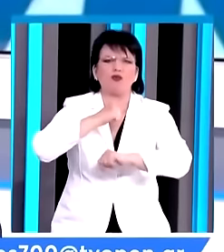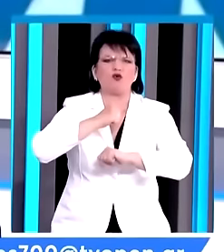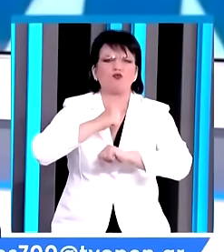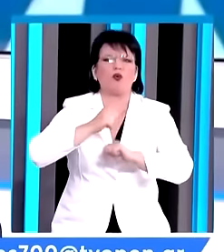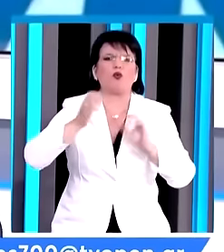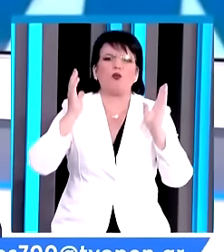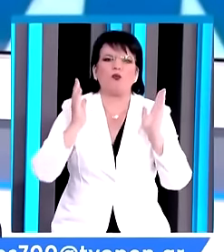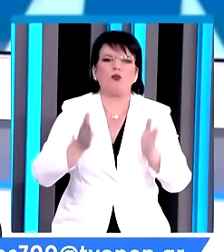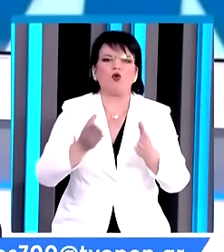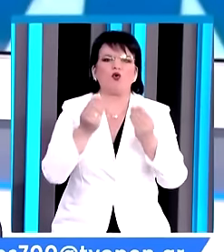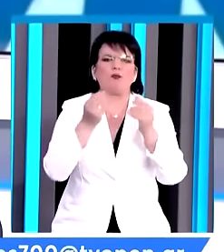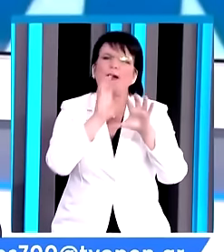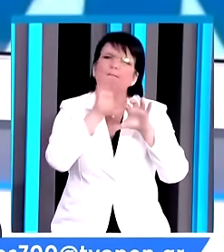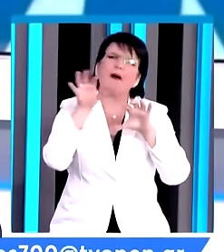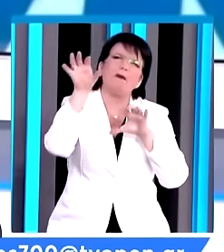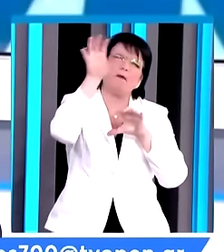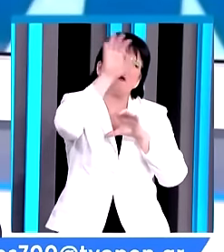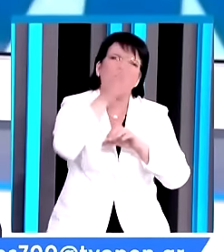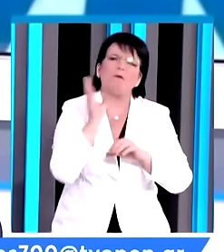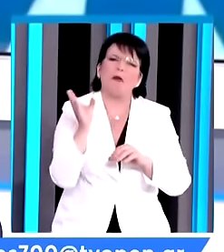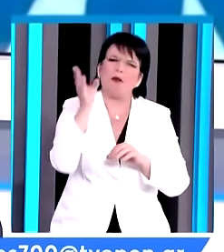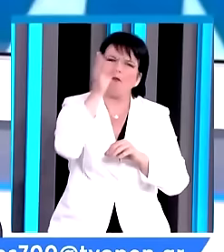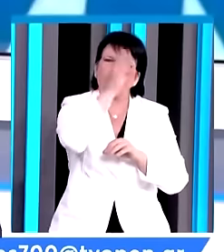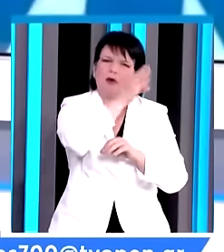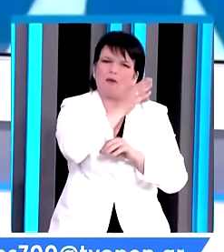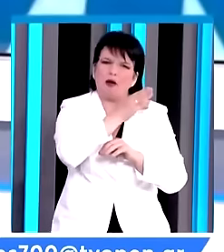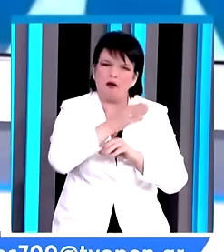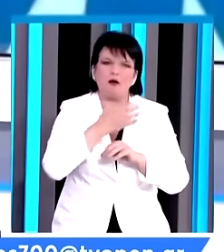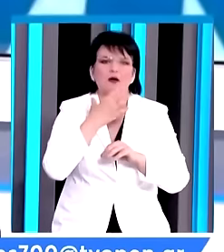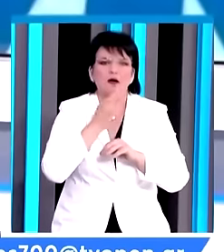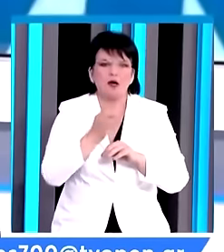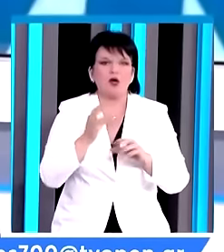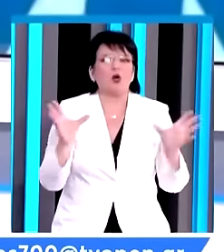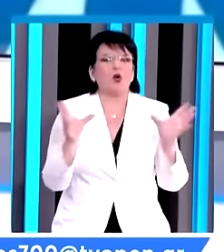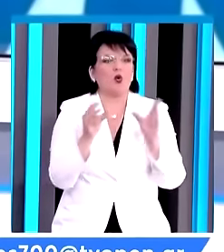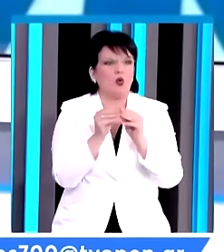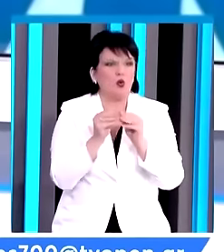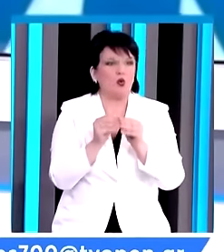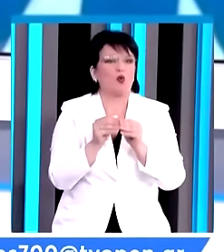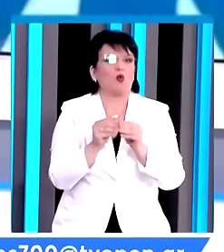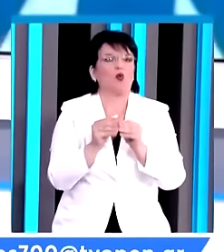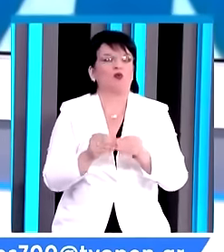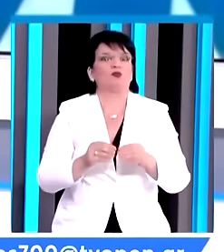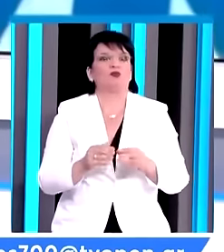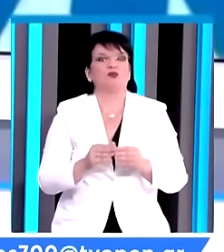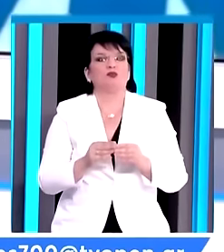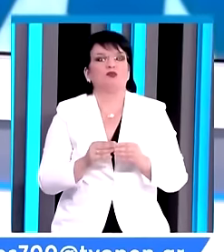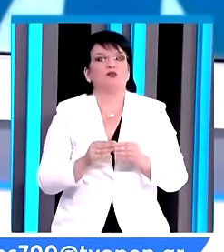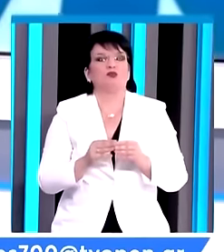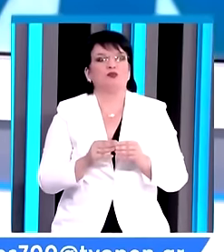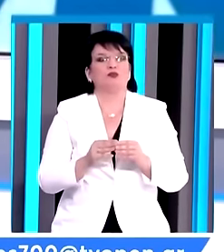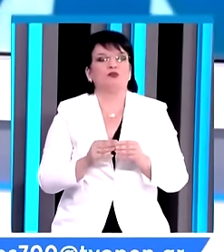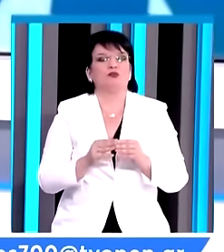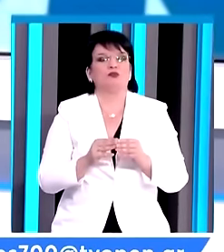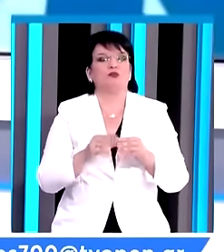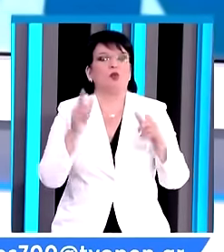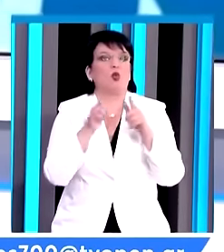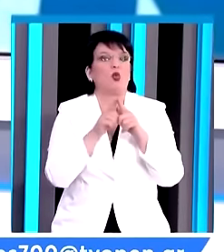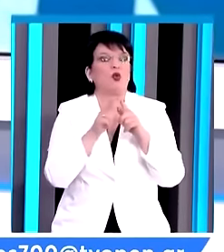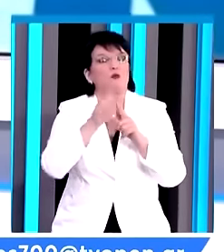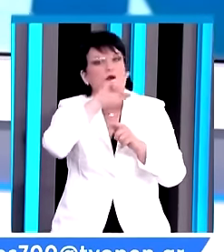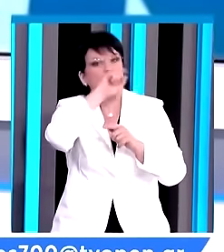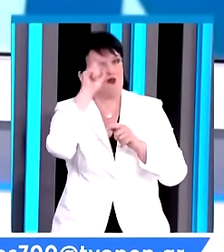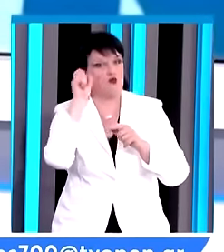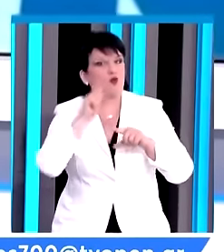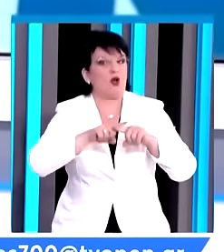δυνατόν περισσότερες περιοχές. Απλά η Δυτική Μακεδονία έχει τις δικές της ιδιαιτερότητες, γιατί δοκιμάζεται και από την